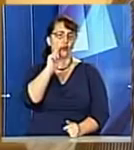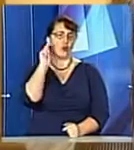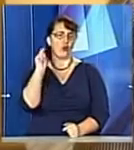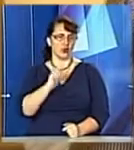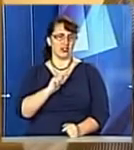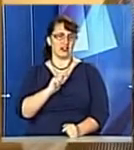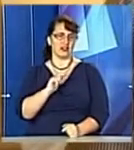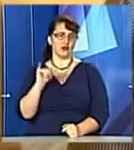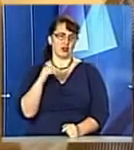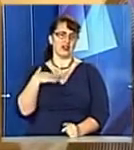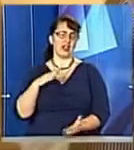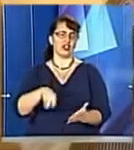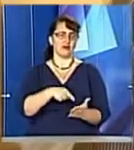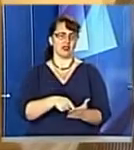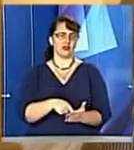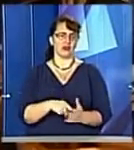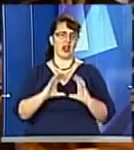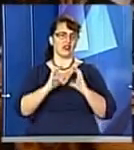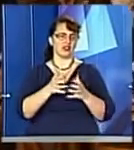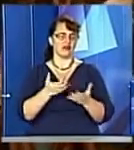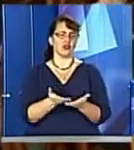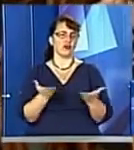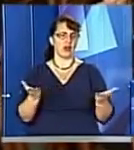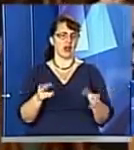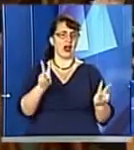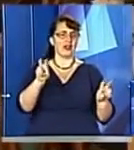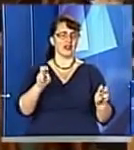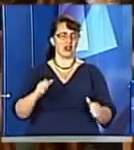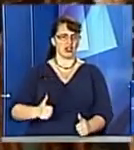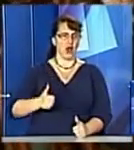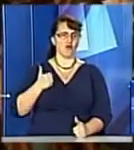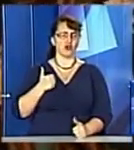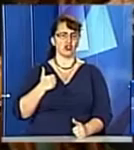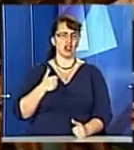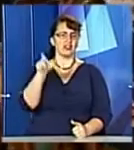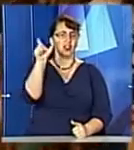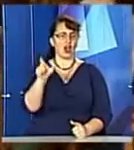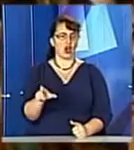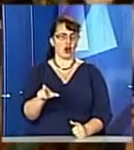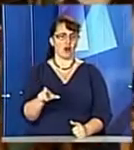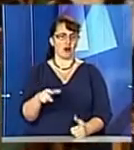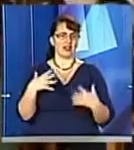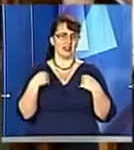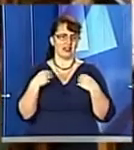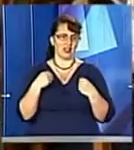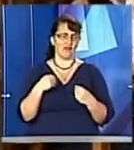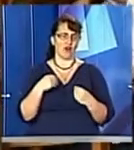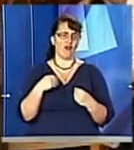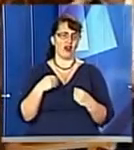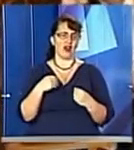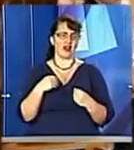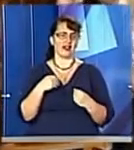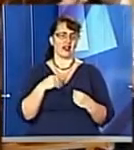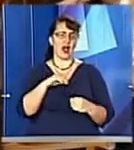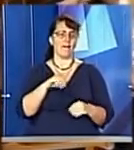Україну і наше місто на світовій арені. А звання «Почесний громадянин Львова» присвоїли публіцисту та правозахиснику,